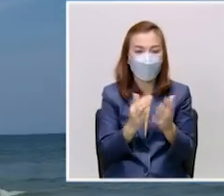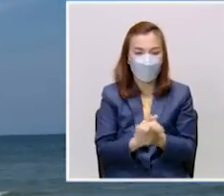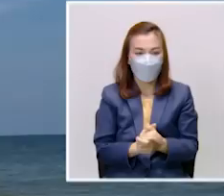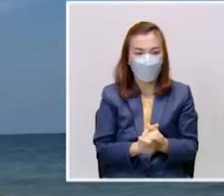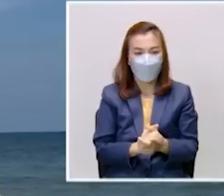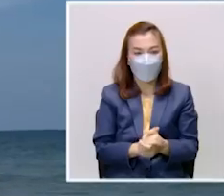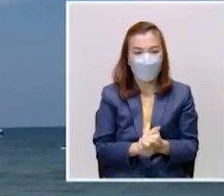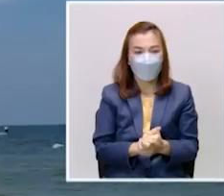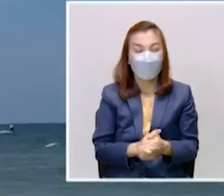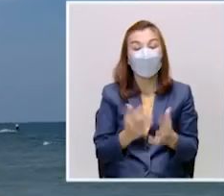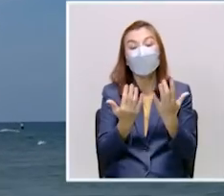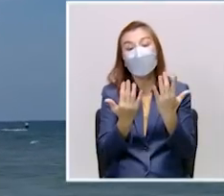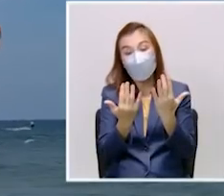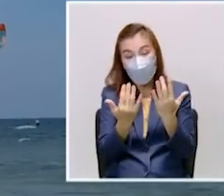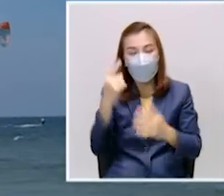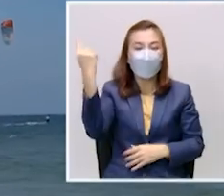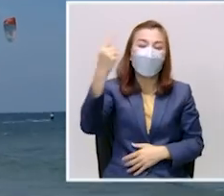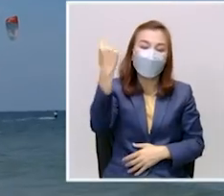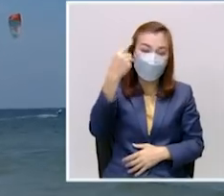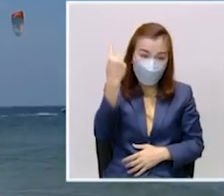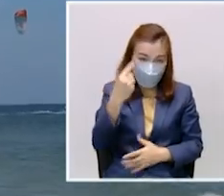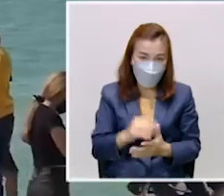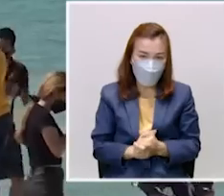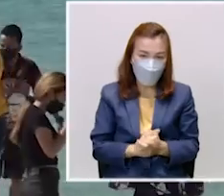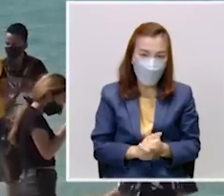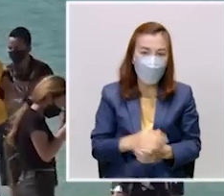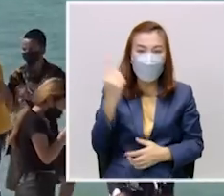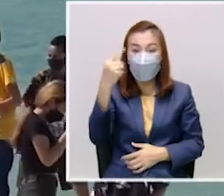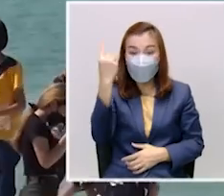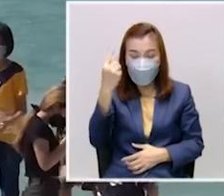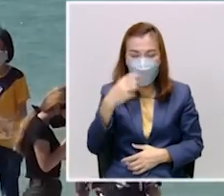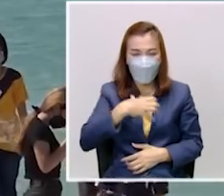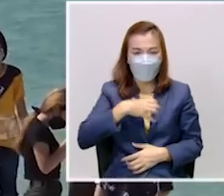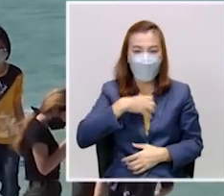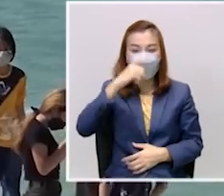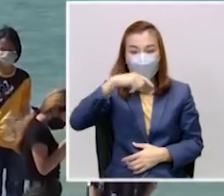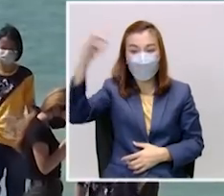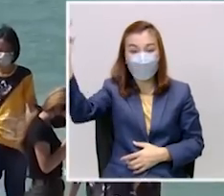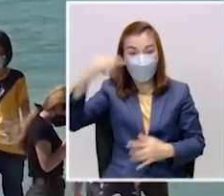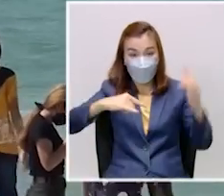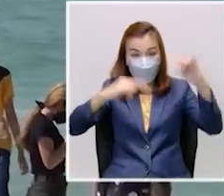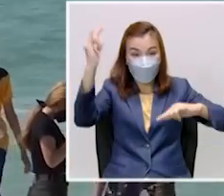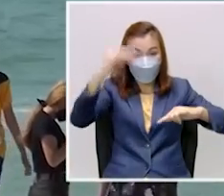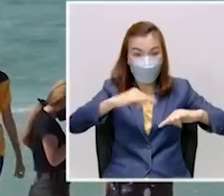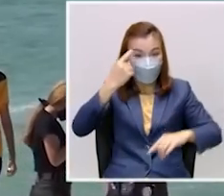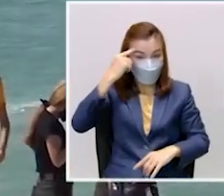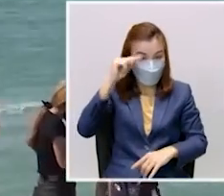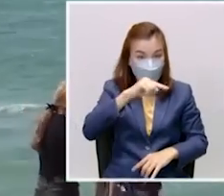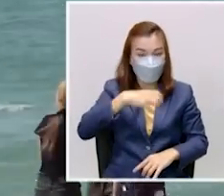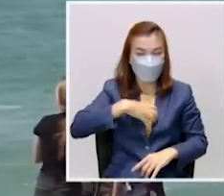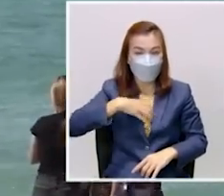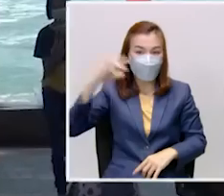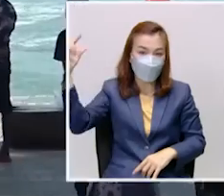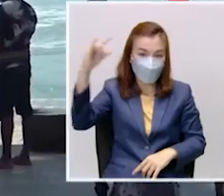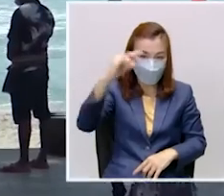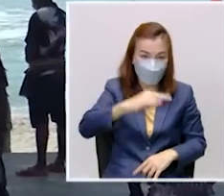ไว้ให้นักท่องเที่ยวที่เป็นแฟนคลับของเราประจำเนี่ยคิดถึงไทยแล้วจัดเที่ยวมาให้เข้